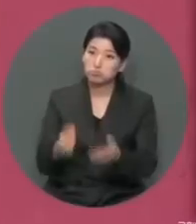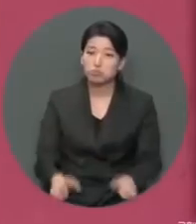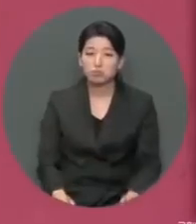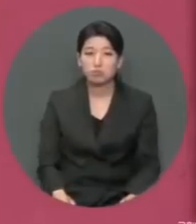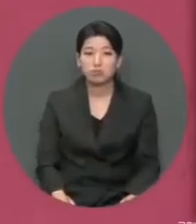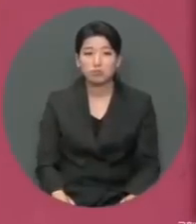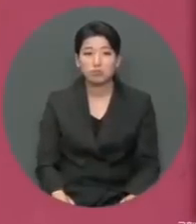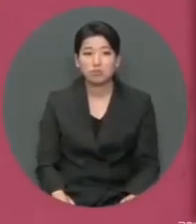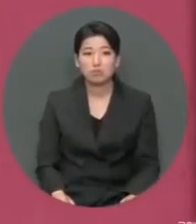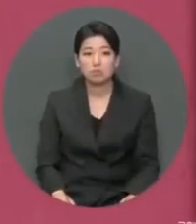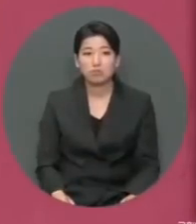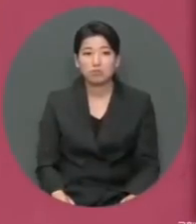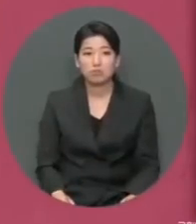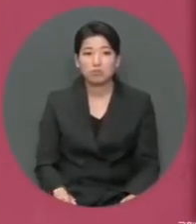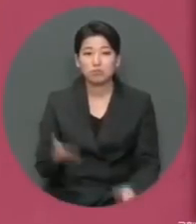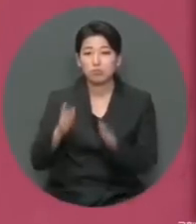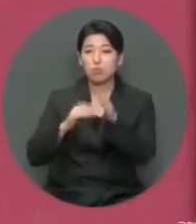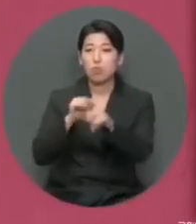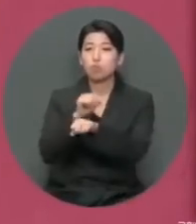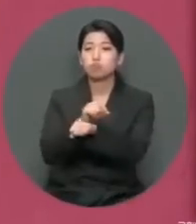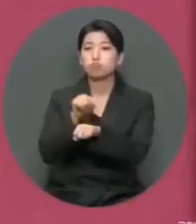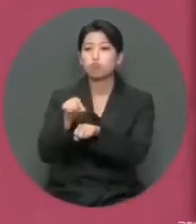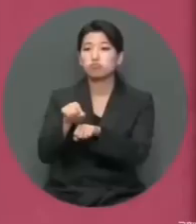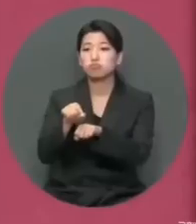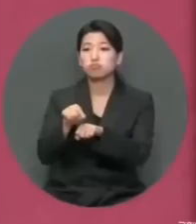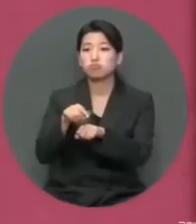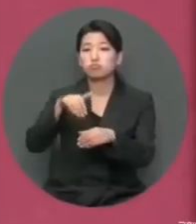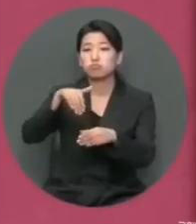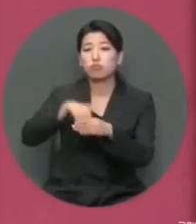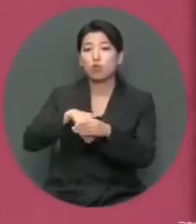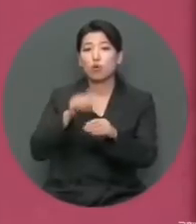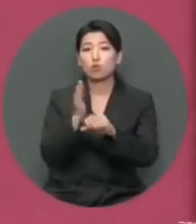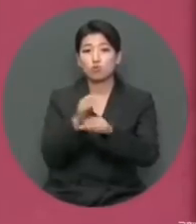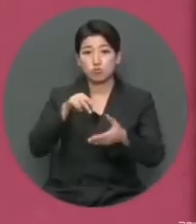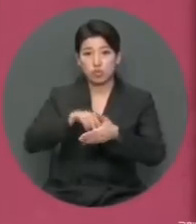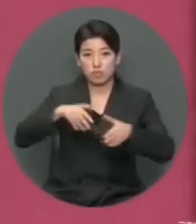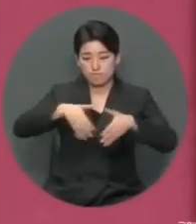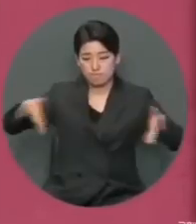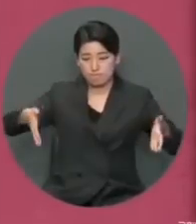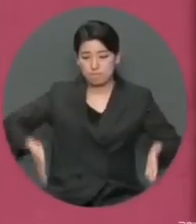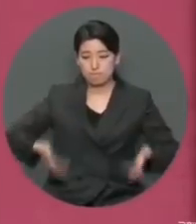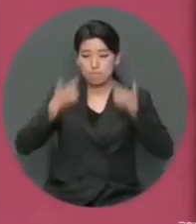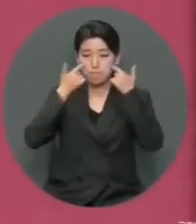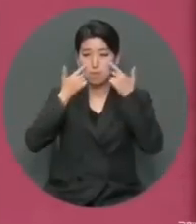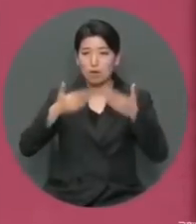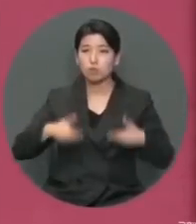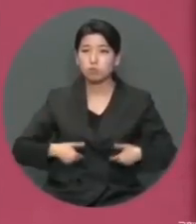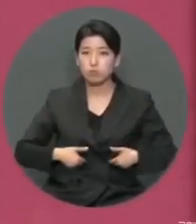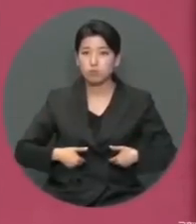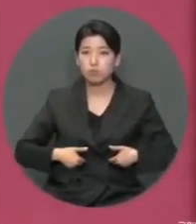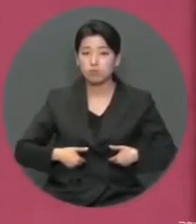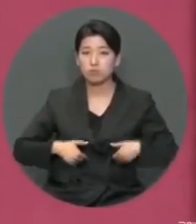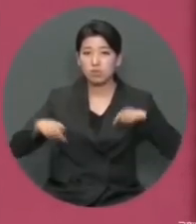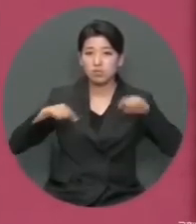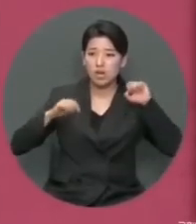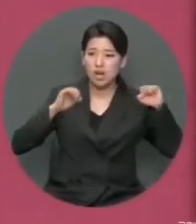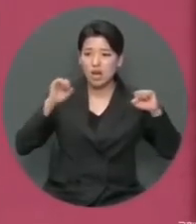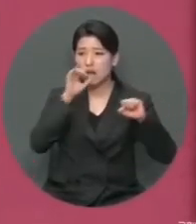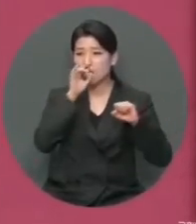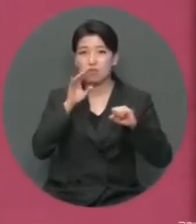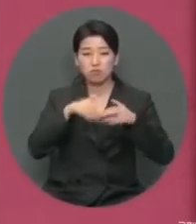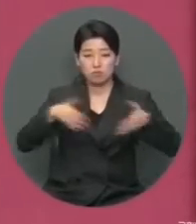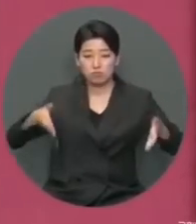맞습니다. 그렇잖아요. 근데 공무원이 선거 중립 의무 지키는 것이 매우 중대한 문제이고 이거